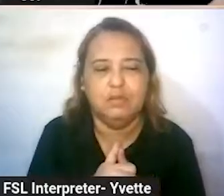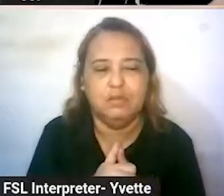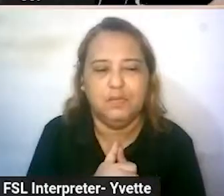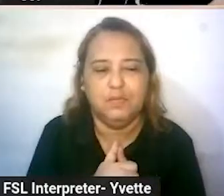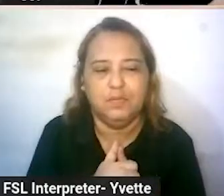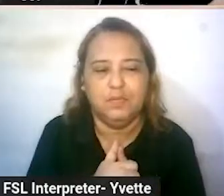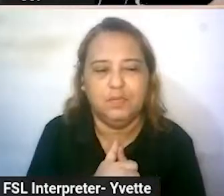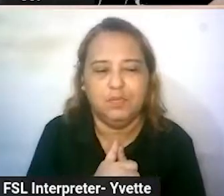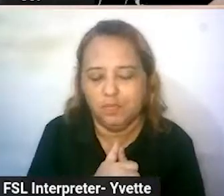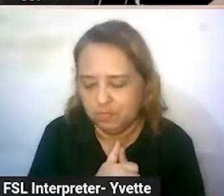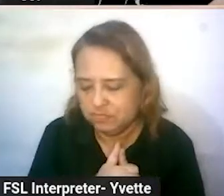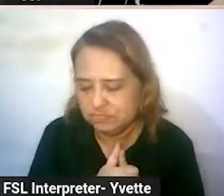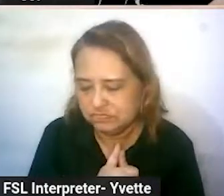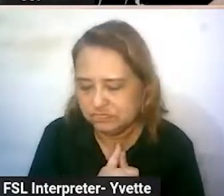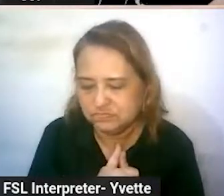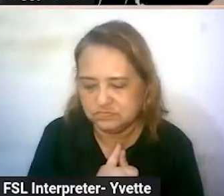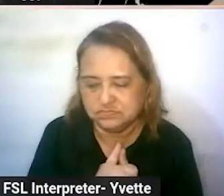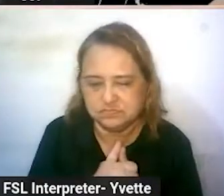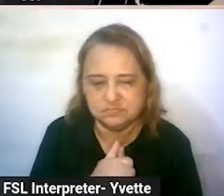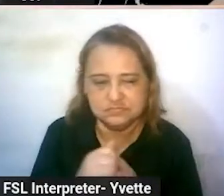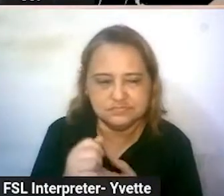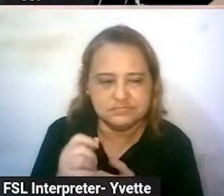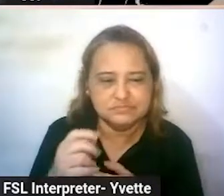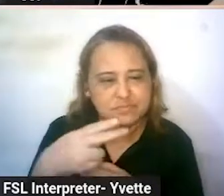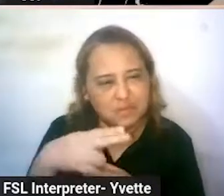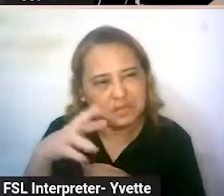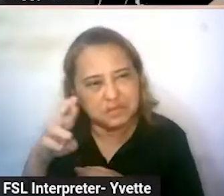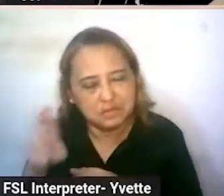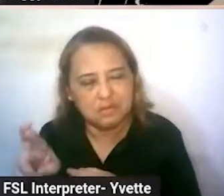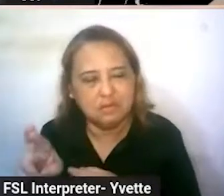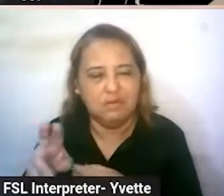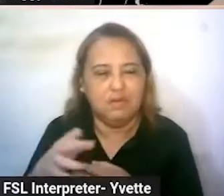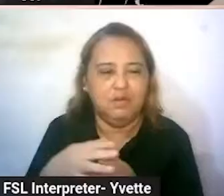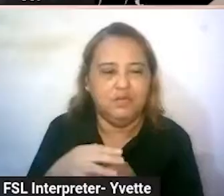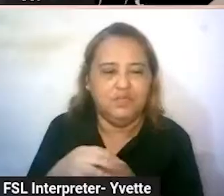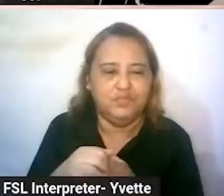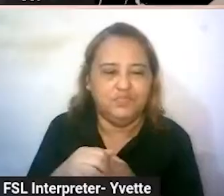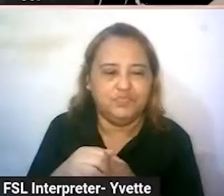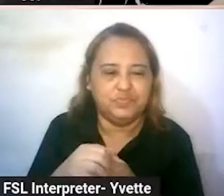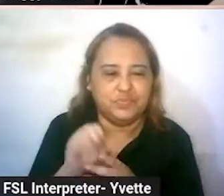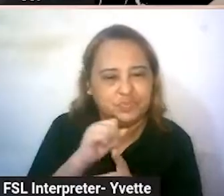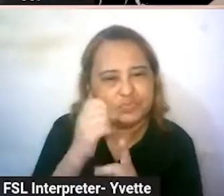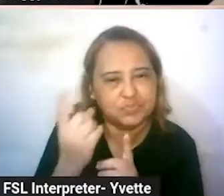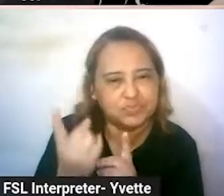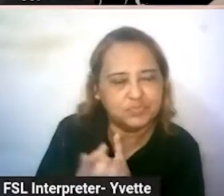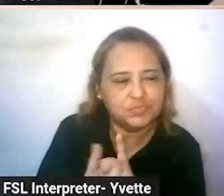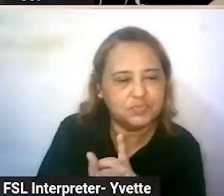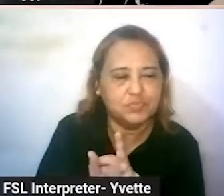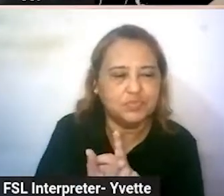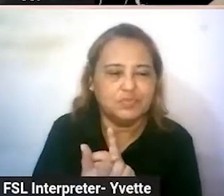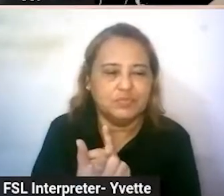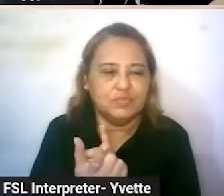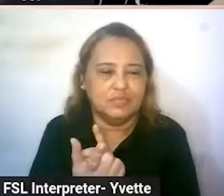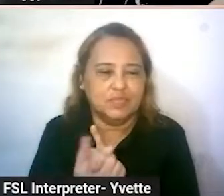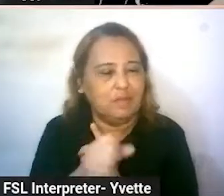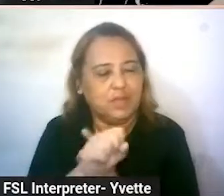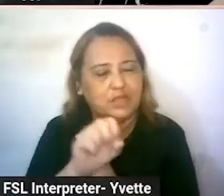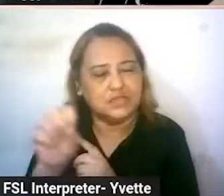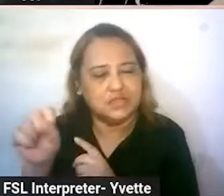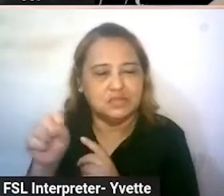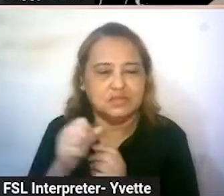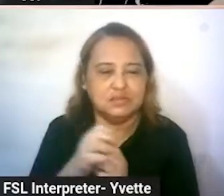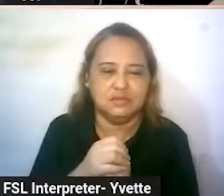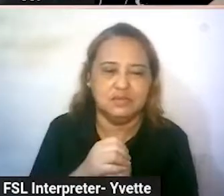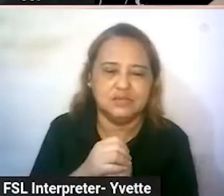the HR and Social Services Director. So, ako yung nag-asikaso ng mga